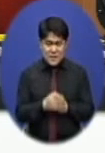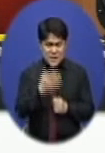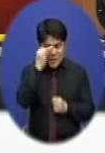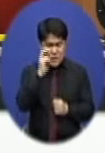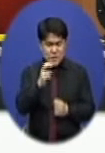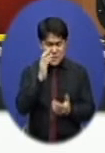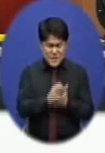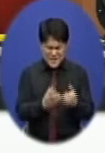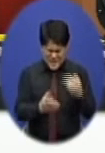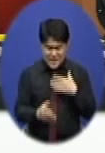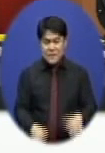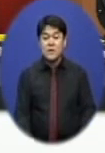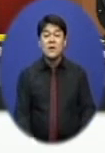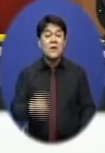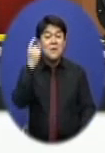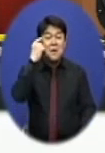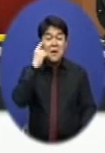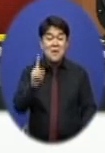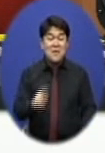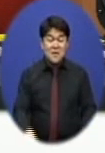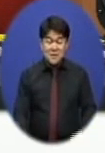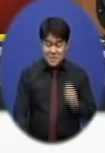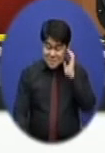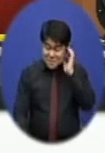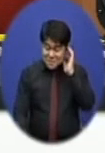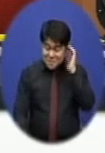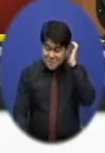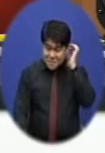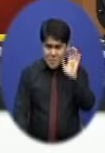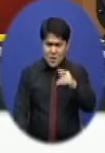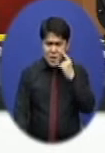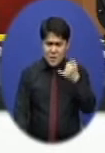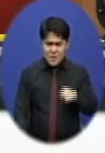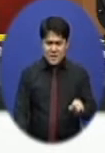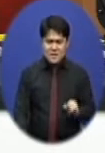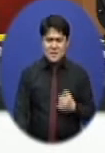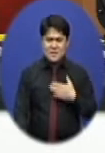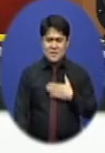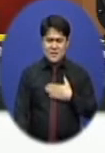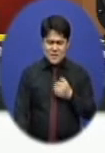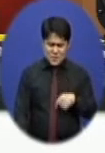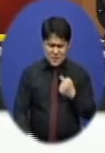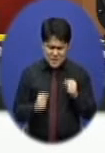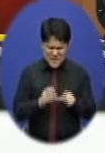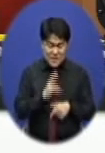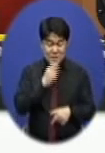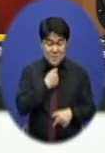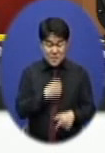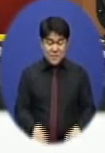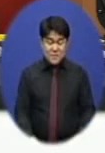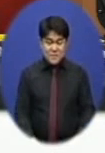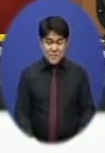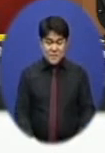그거는 부르지 마. 왜? 왜 그건 부르지 말겠어? 저기 엄마와 딸은 저 있을 때만 하래요. 아, 하은이가 그